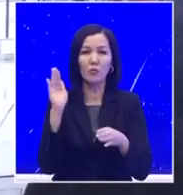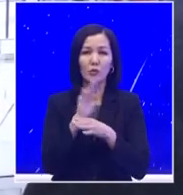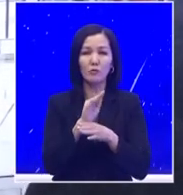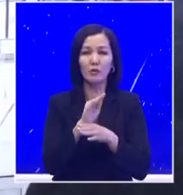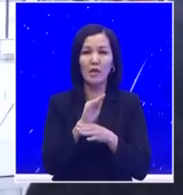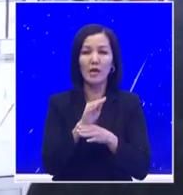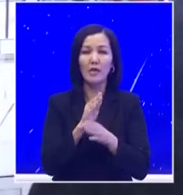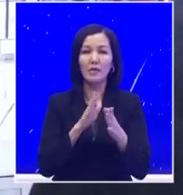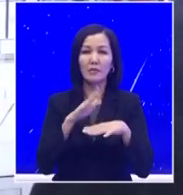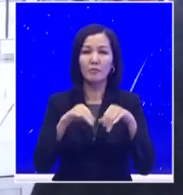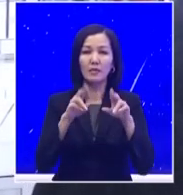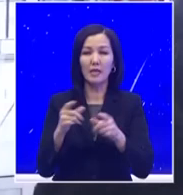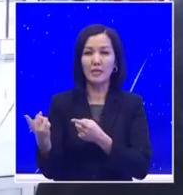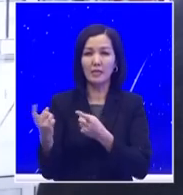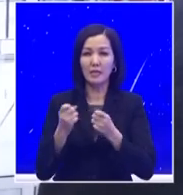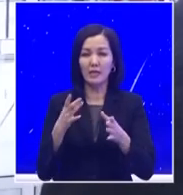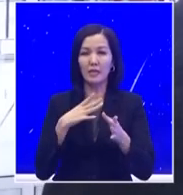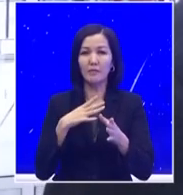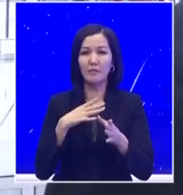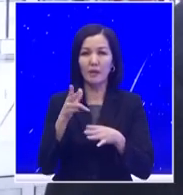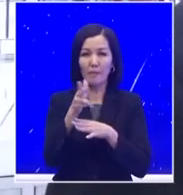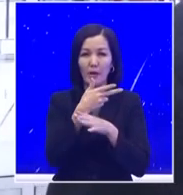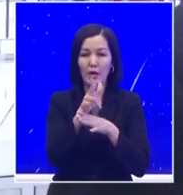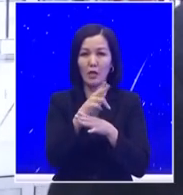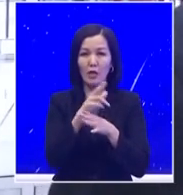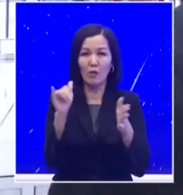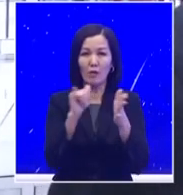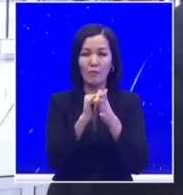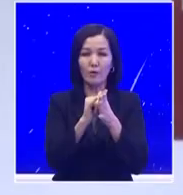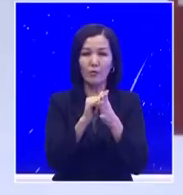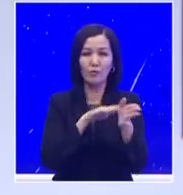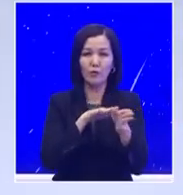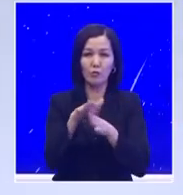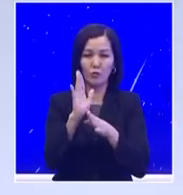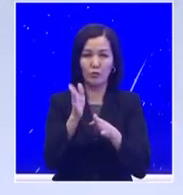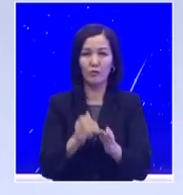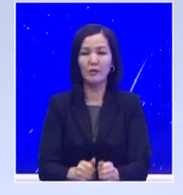мамандарды қарастырамыз. Арнайы бақылау құрылғыларымен толықтыру мәселесін реттейміз.